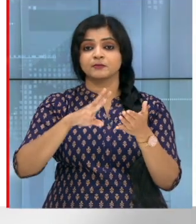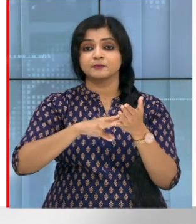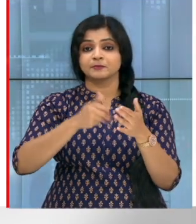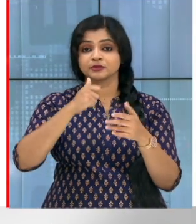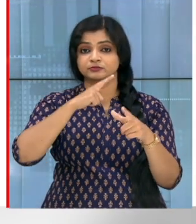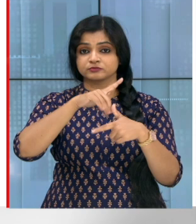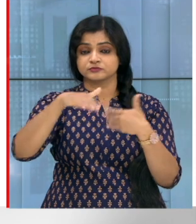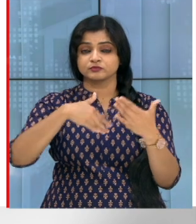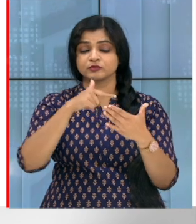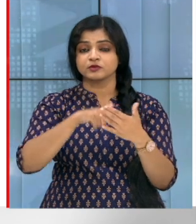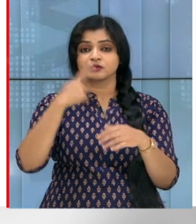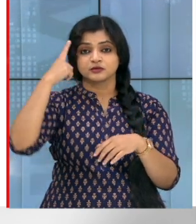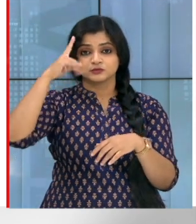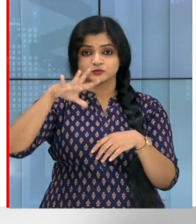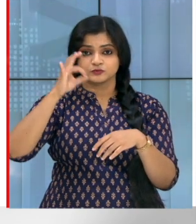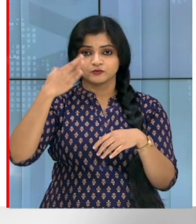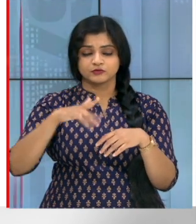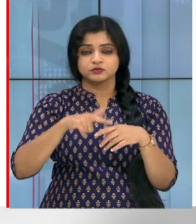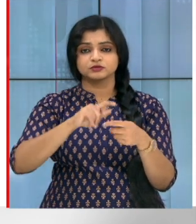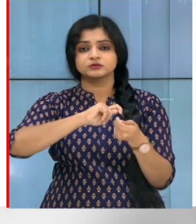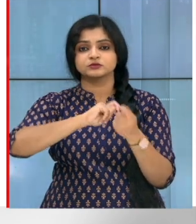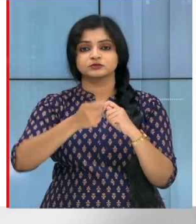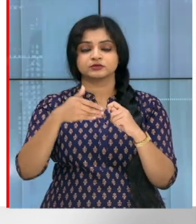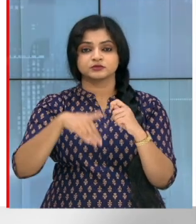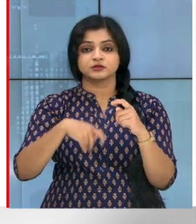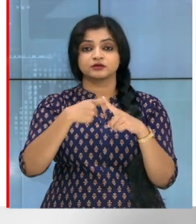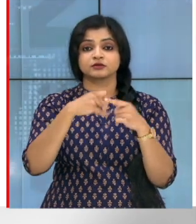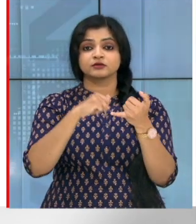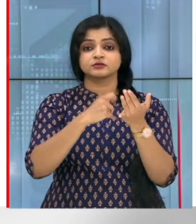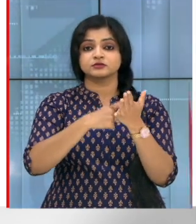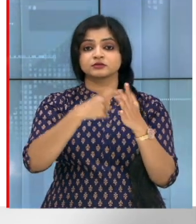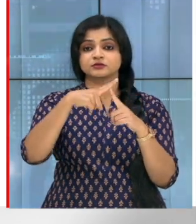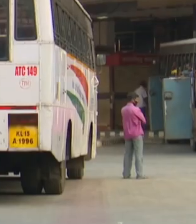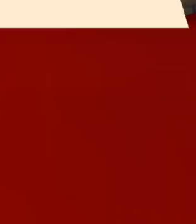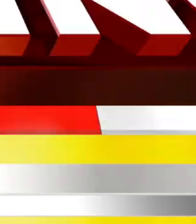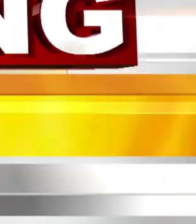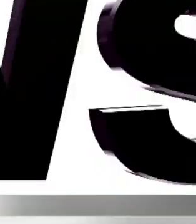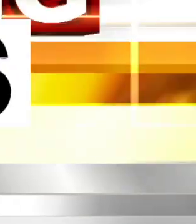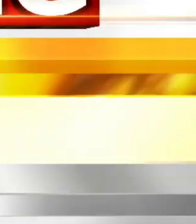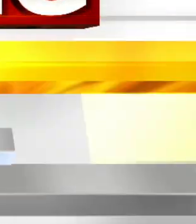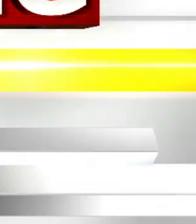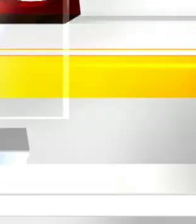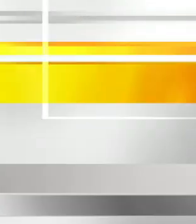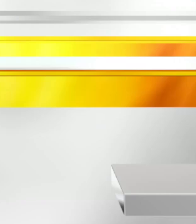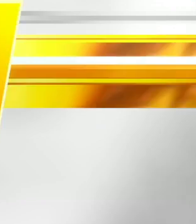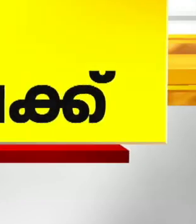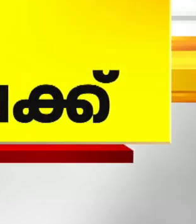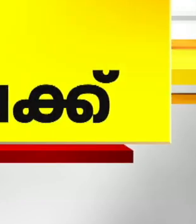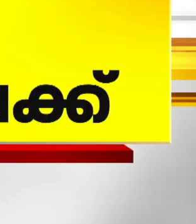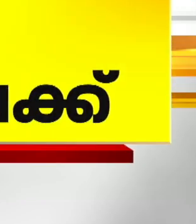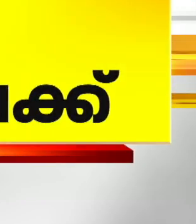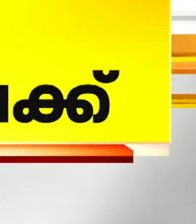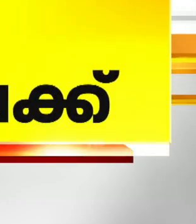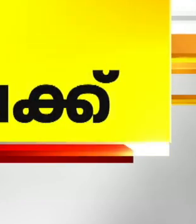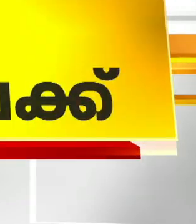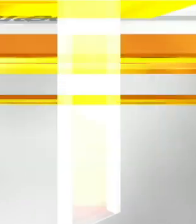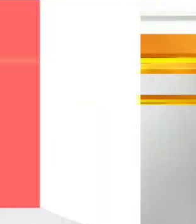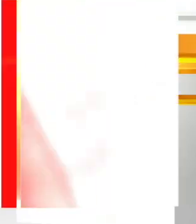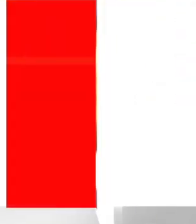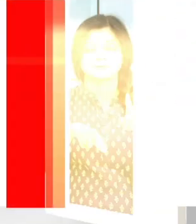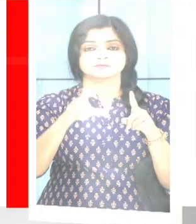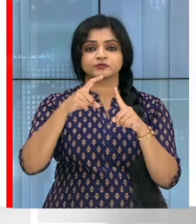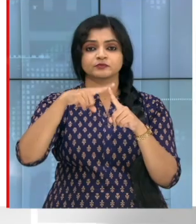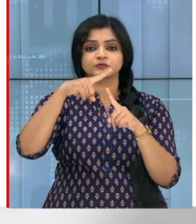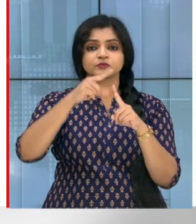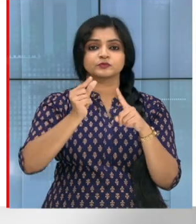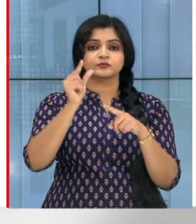ഈ തീരുമാനത്തെ കെഎസ്ആർടിസി മാനേജ്മെന്റ് വെല്ലുവിളിക്കുന്നു എന്നുള്ള വിമർശനമാണ് സിഐടിയു ഇന്ന് വ്യക്തമാക്കിയത്. ആനത്തലവട്ട മാനന്ദൻ